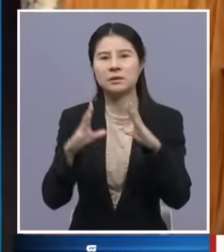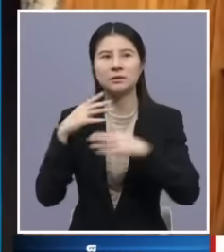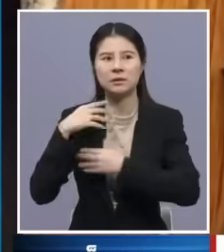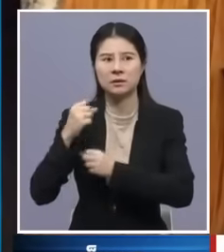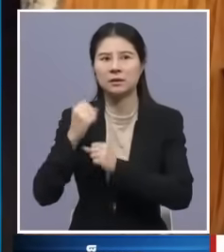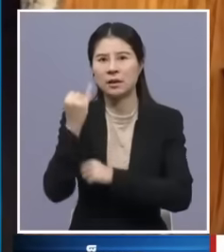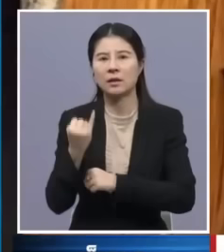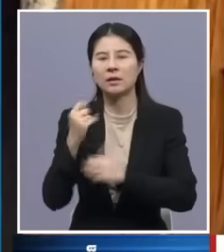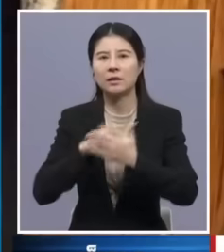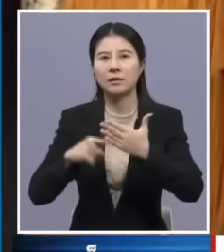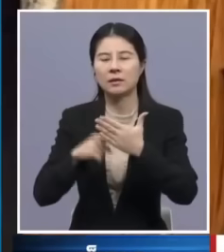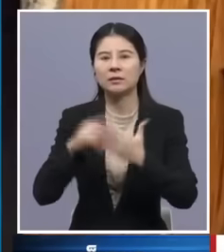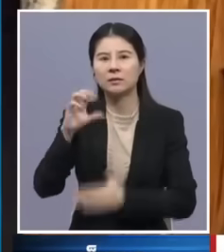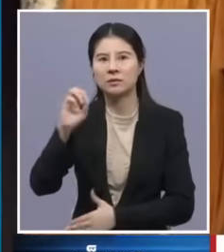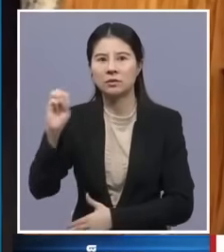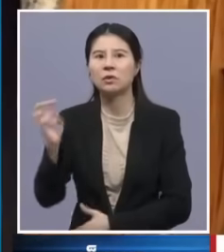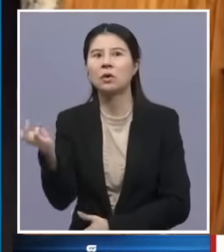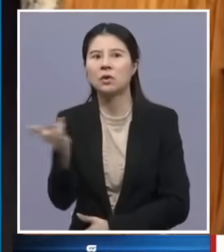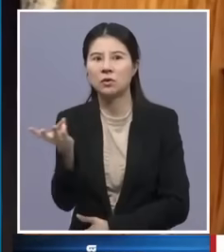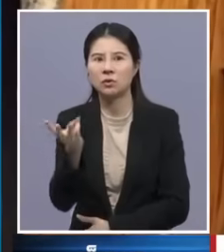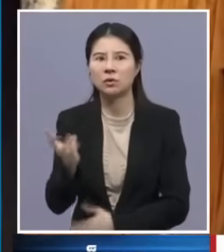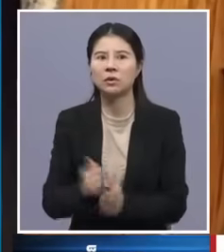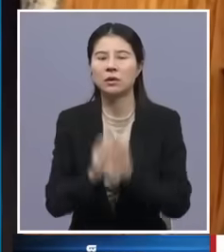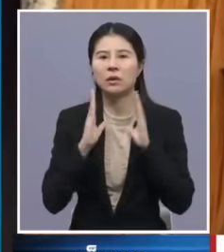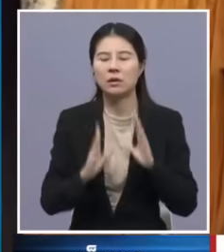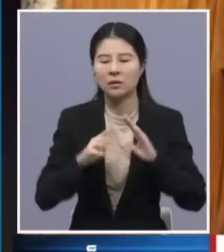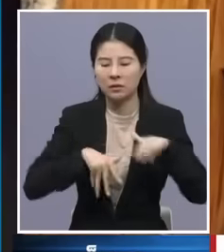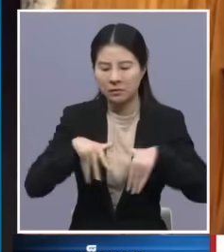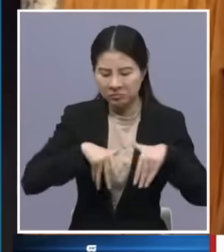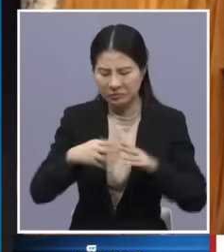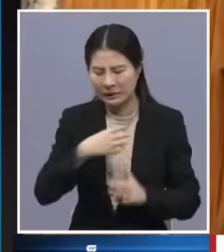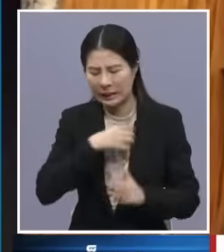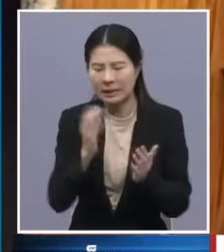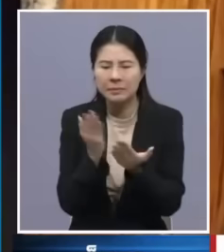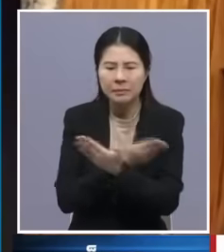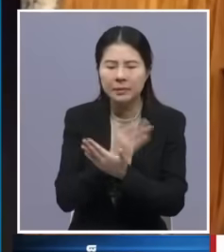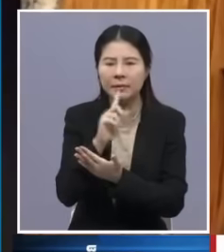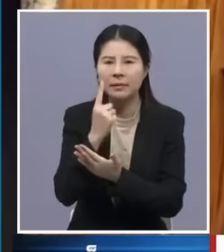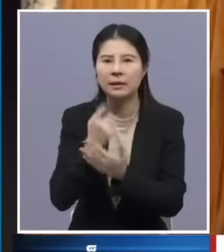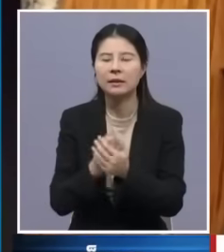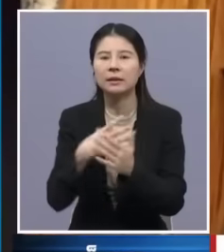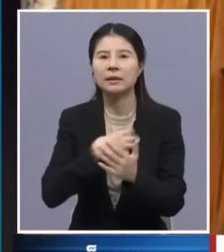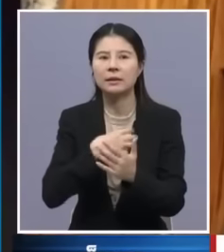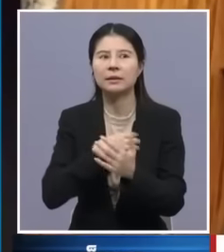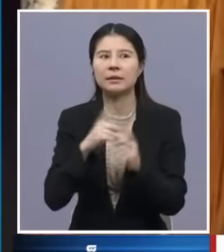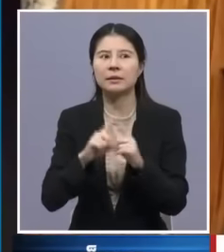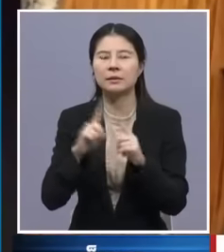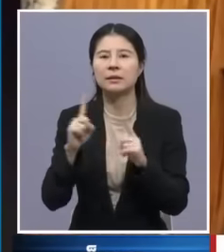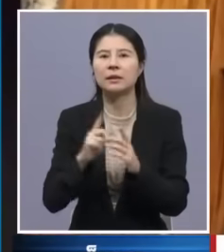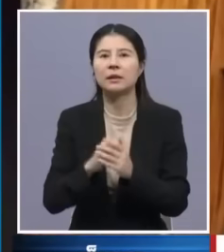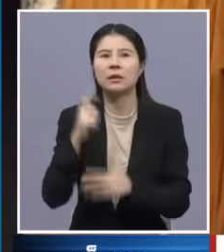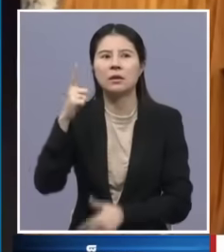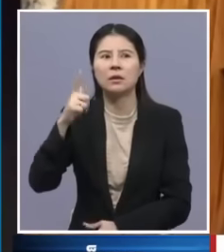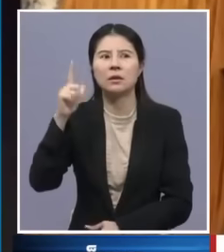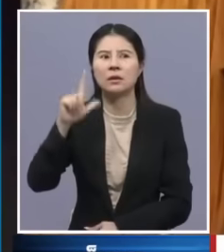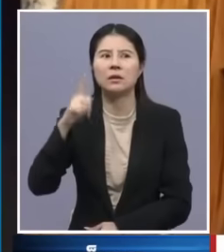แพ้การเลือกตั้งเราได้ส.ส.น้อยลง2ประชาชนอยากเปลี่ยนแปลงเปลี่ยนแปลงอะไรบ้างประชาชนอยากเปลี่ยนแรกคือเปลี่ยนลุงไม่เอาลุงแ